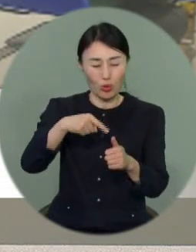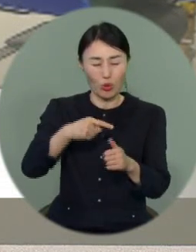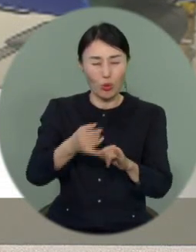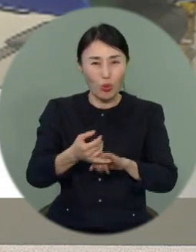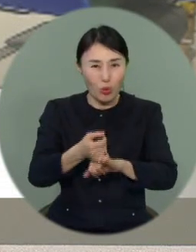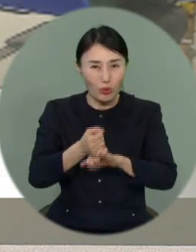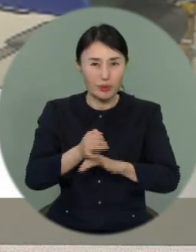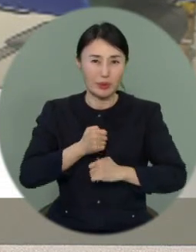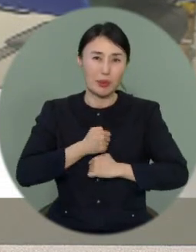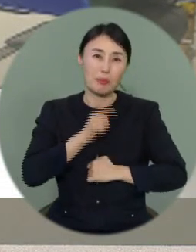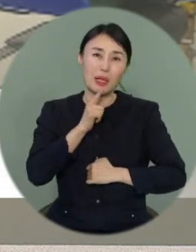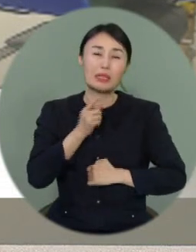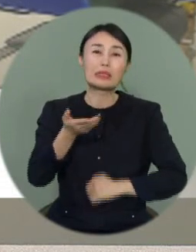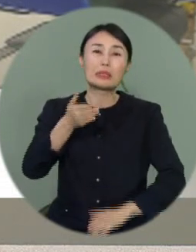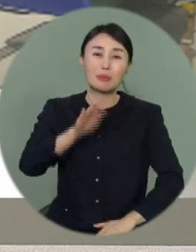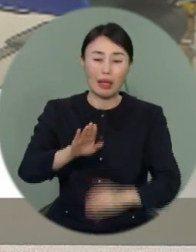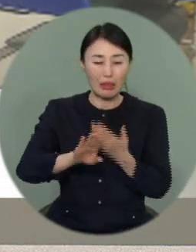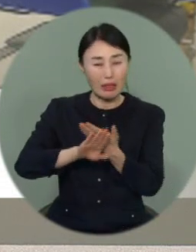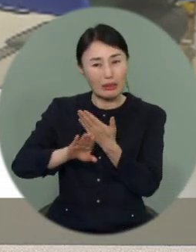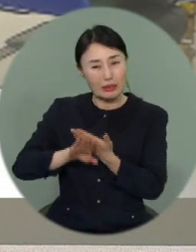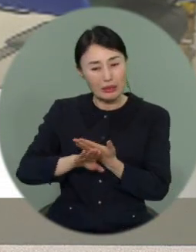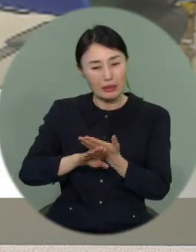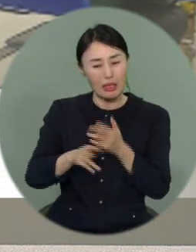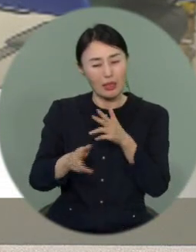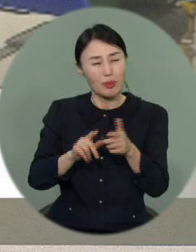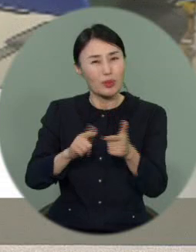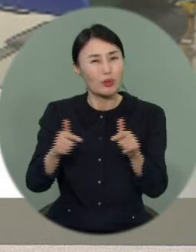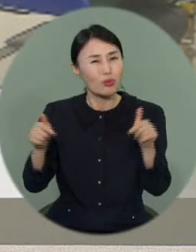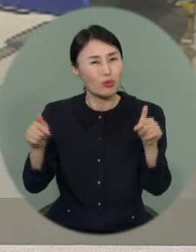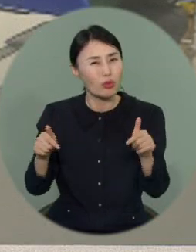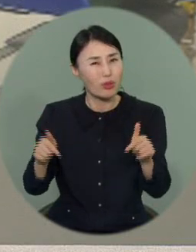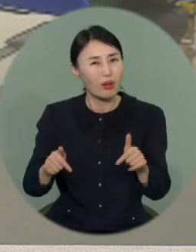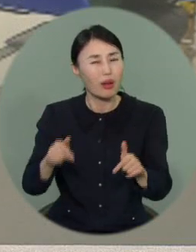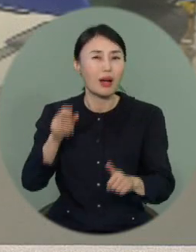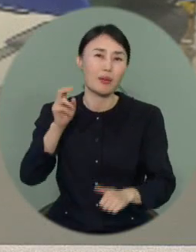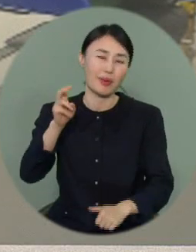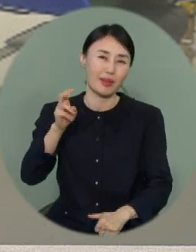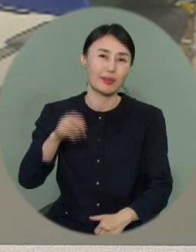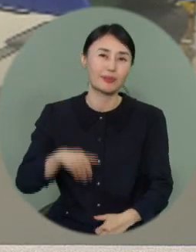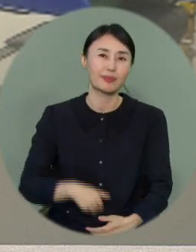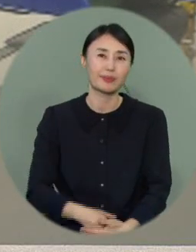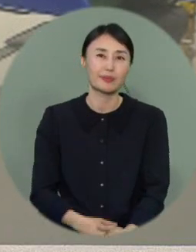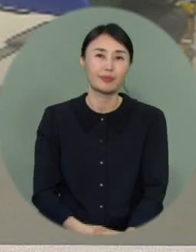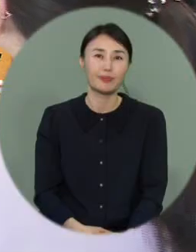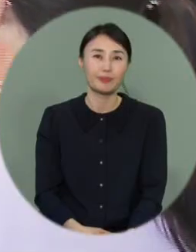유지하겠다는 입장이지만 다른 사업들은 차질이 불가피해 보입니다. 이재원 기자입니다.